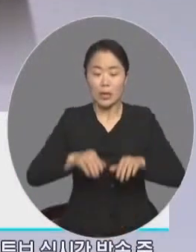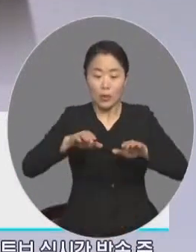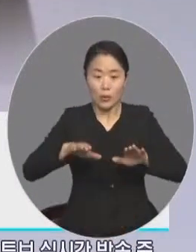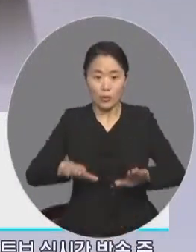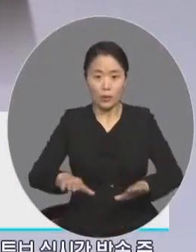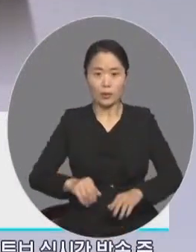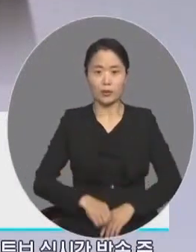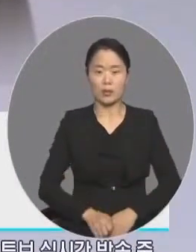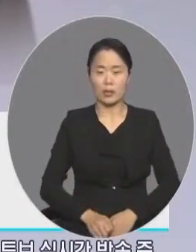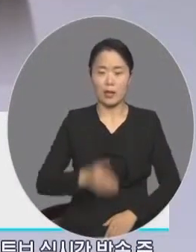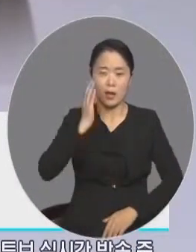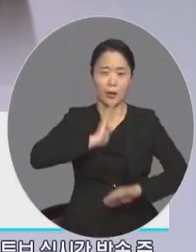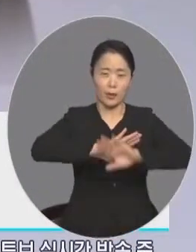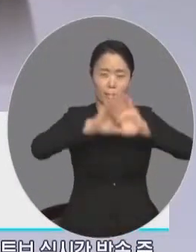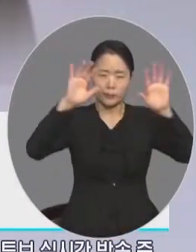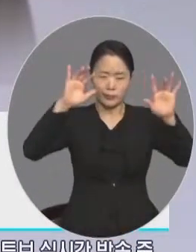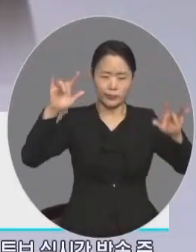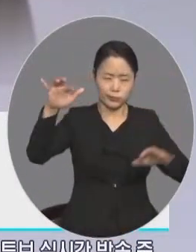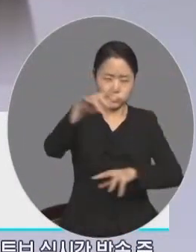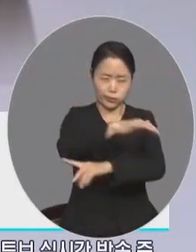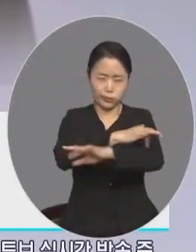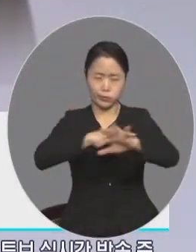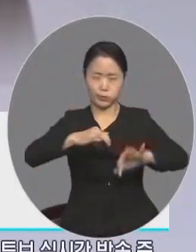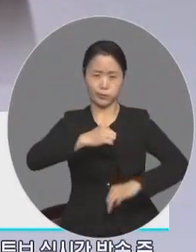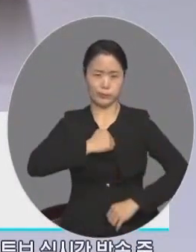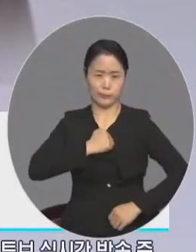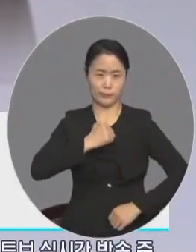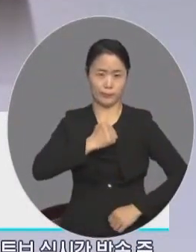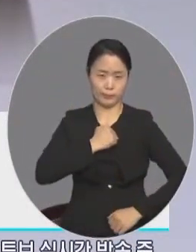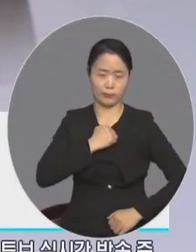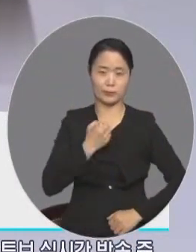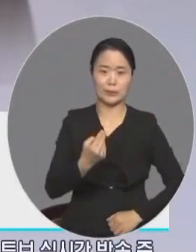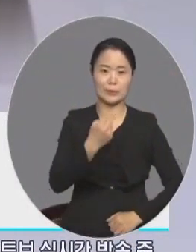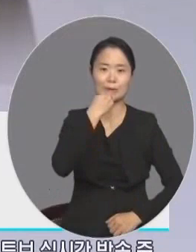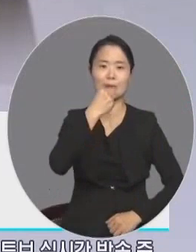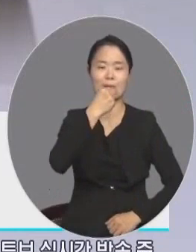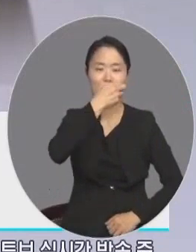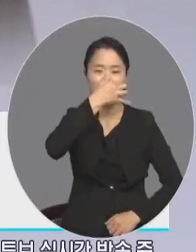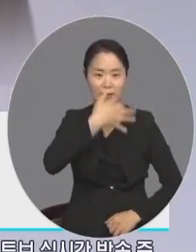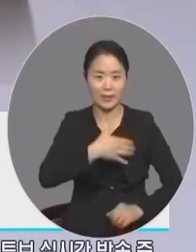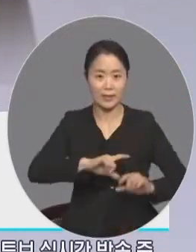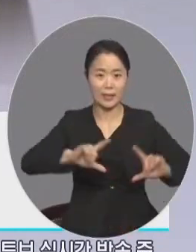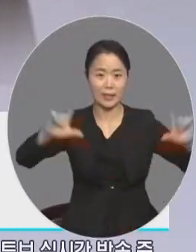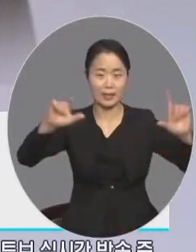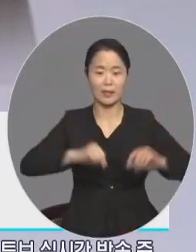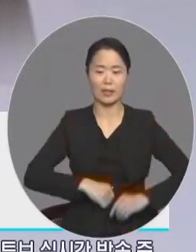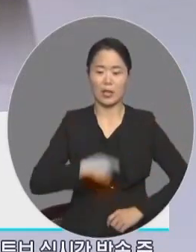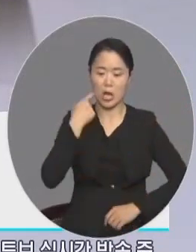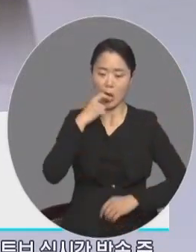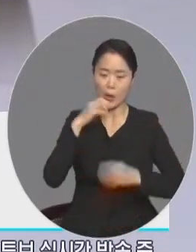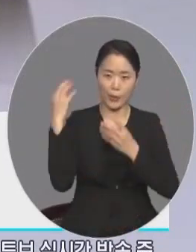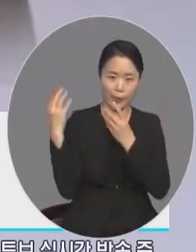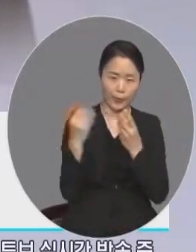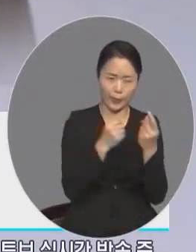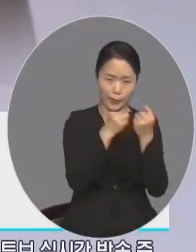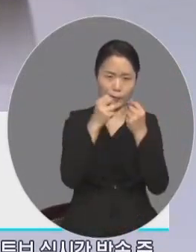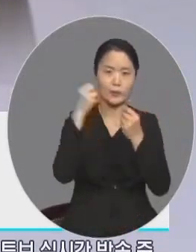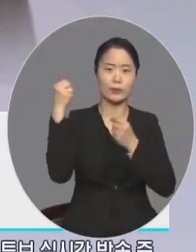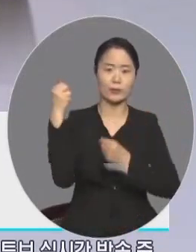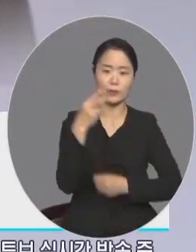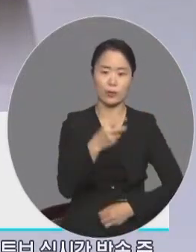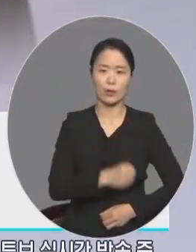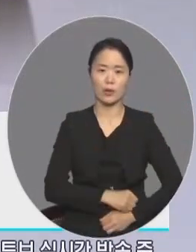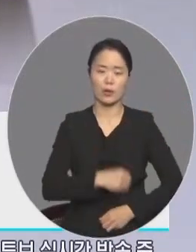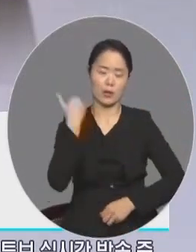오늘도 뿌연 하늘에 답답한 공기로 힘든 하루를 보냈습니다. 황사에 더해 미세먼지 특보까지 내려져